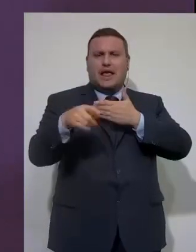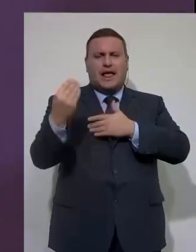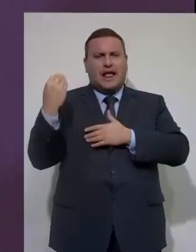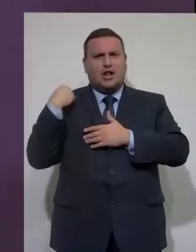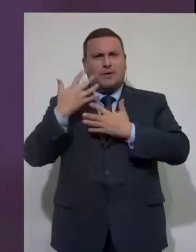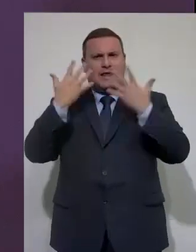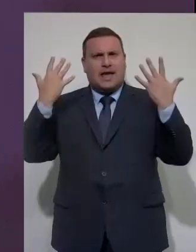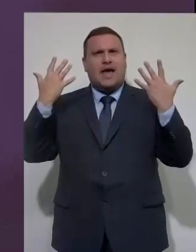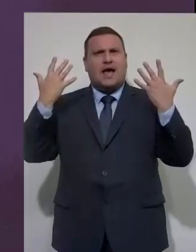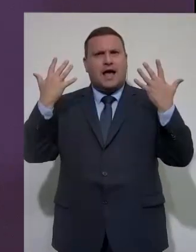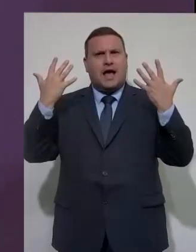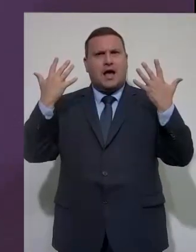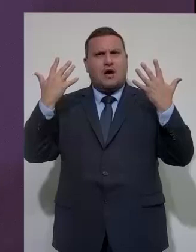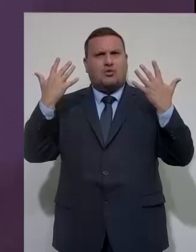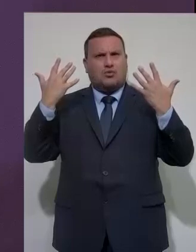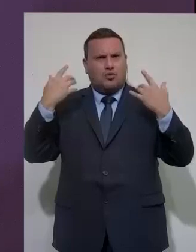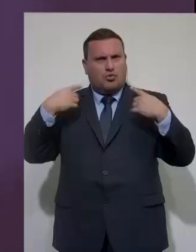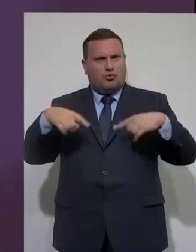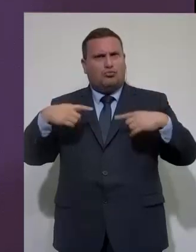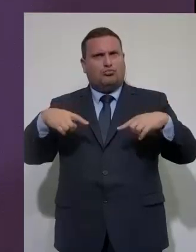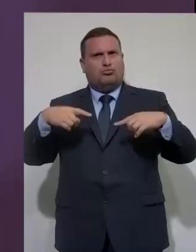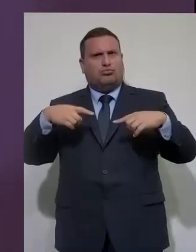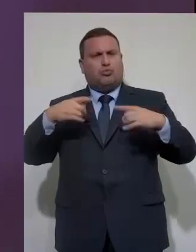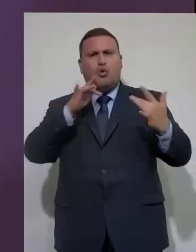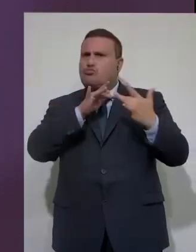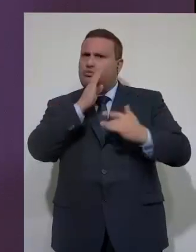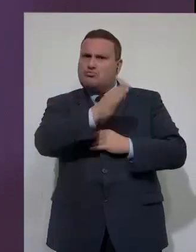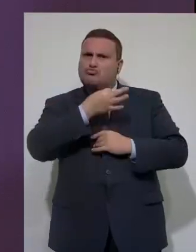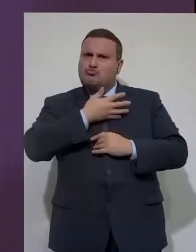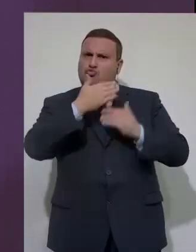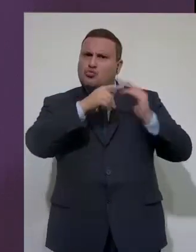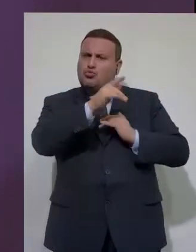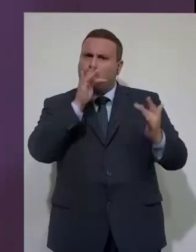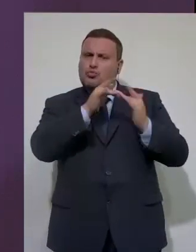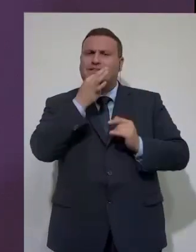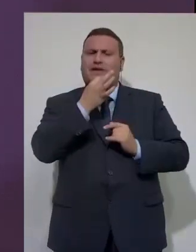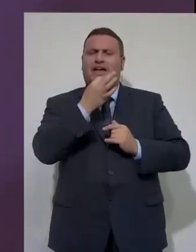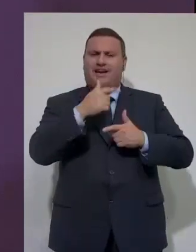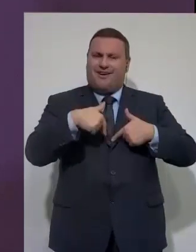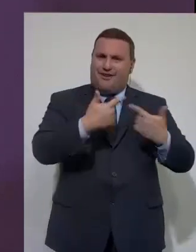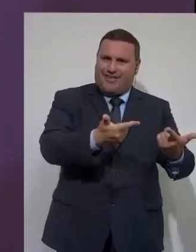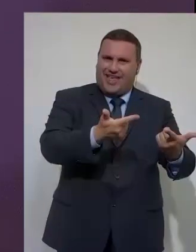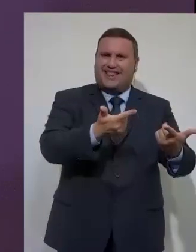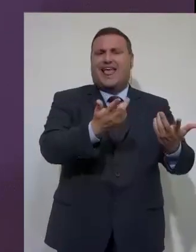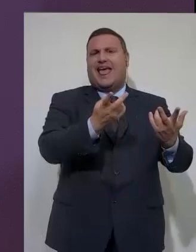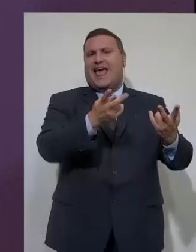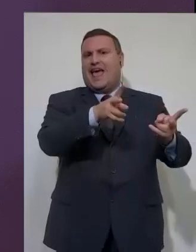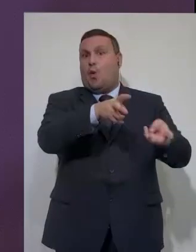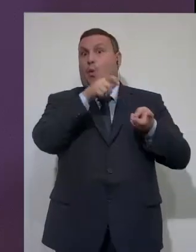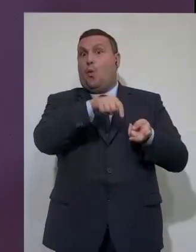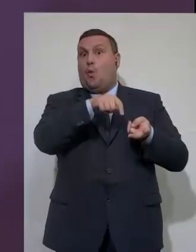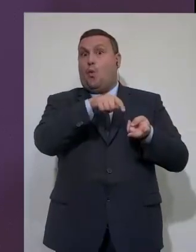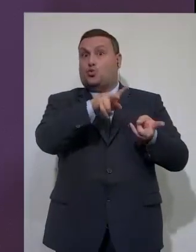fatto prenota in modo autonomo direttamente con la struttura, quindi sembra essere una forma di offerta e di fruizione